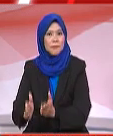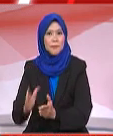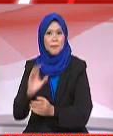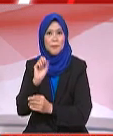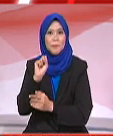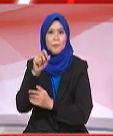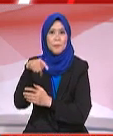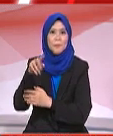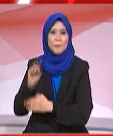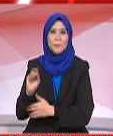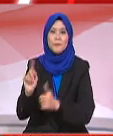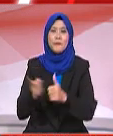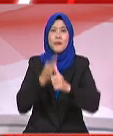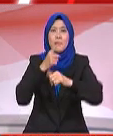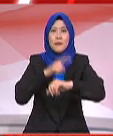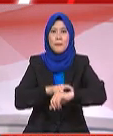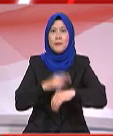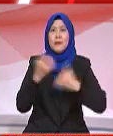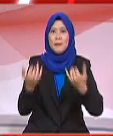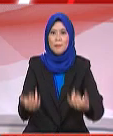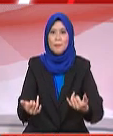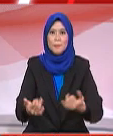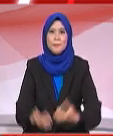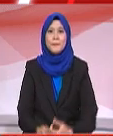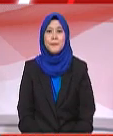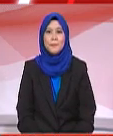menduduki peperiksaan hari pertama mereka hari ini.